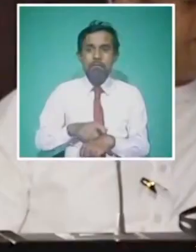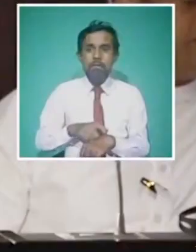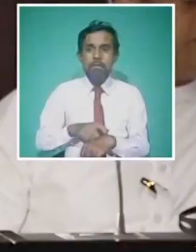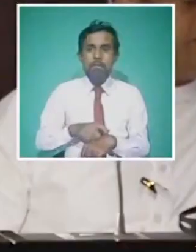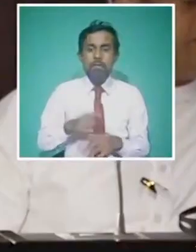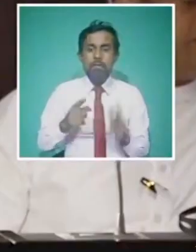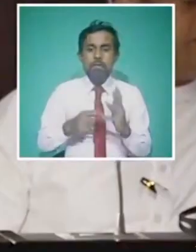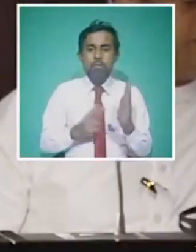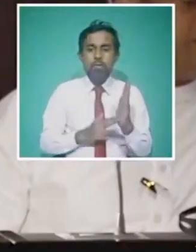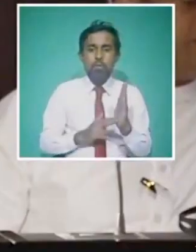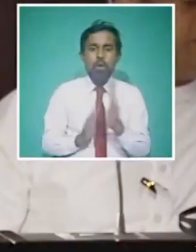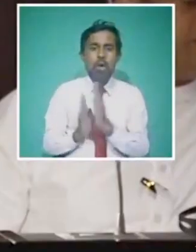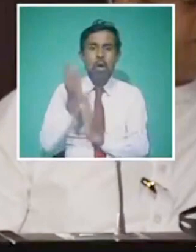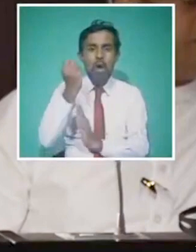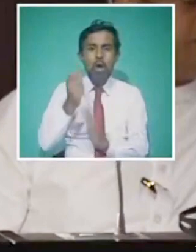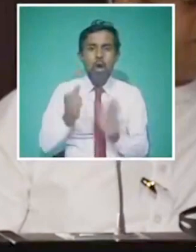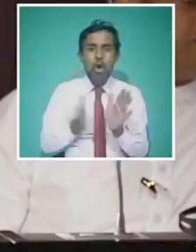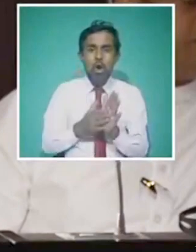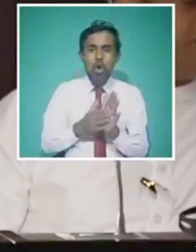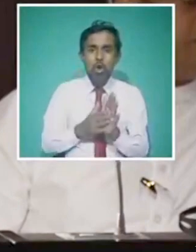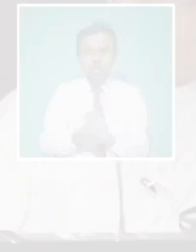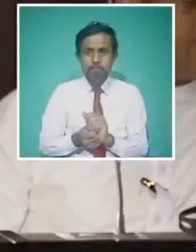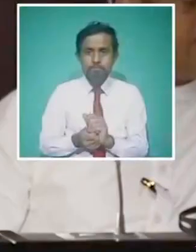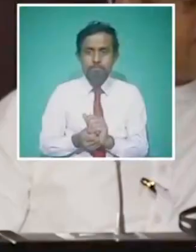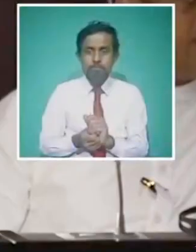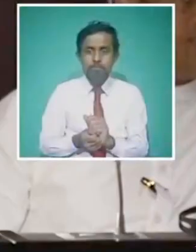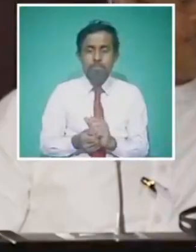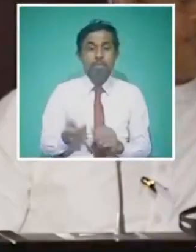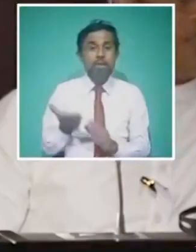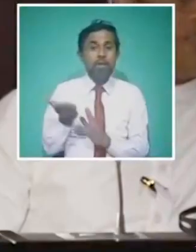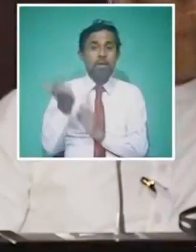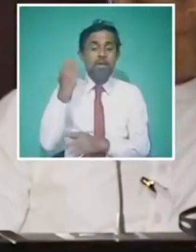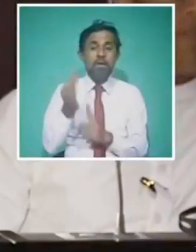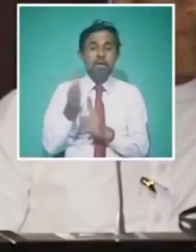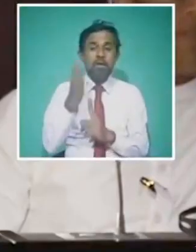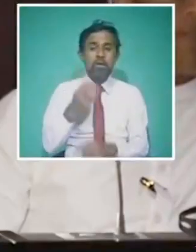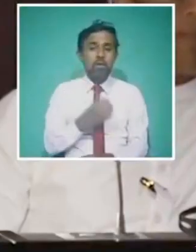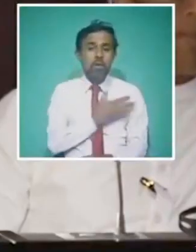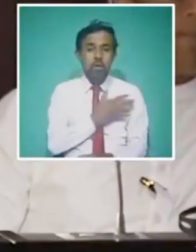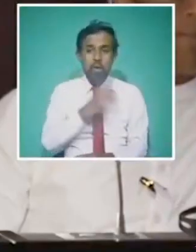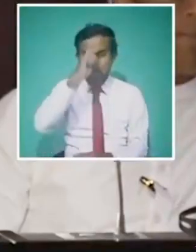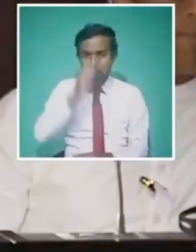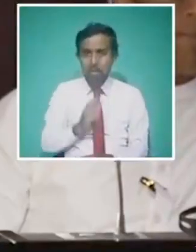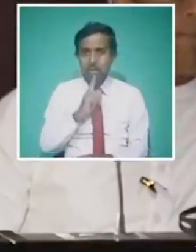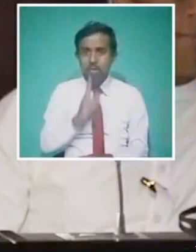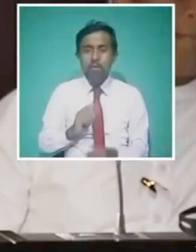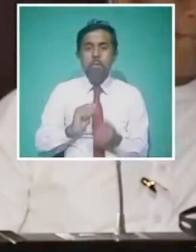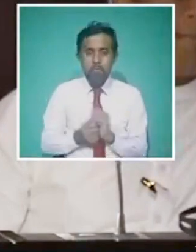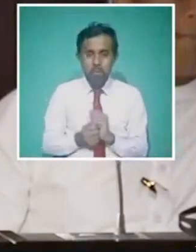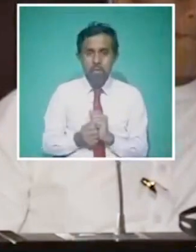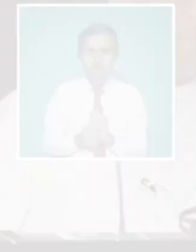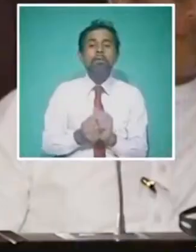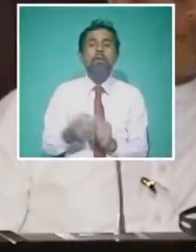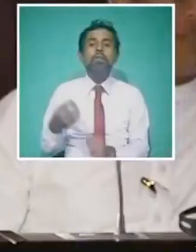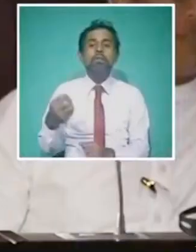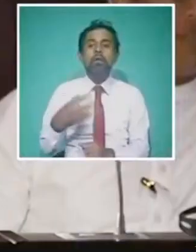කාලේ එක්සත් ජාතීන්ගේ මානව හිමිකම් කොමිසමටත් එතුමා පොරොන්දු වුණා. හිටපු ජනාධිපති ගෝඨාභය රාජපක්ෂ මැතිතුමාත් කිව්වා මේක සංශෝධනය කරනවායි